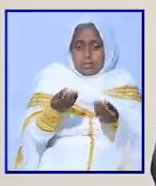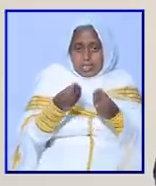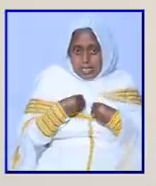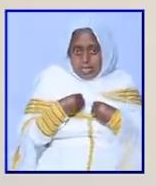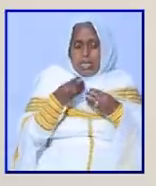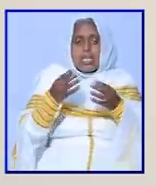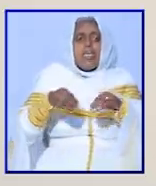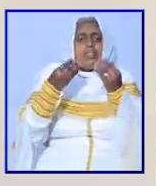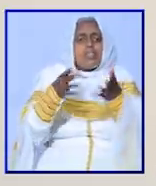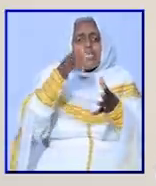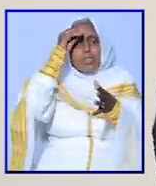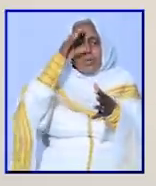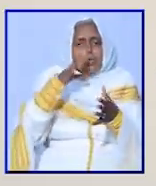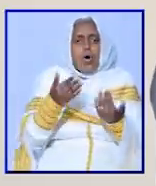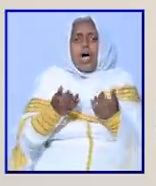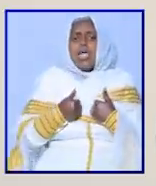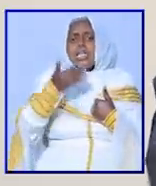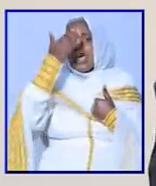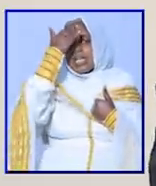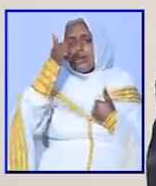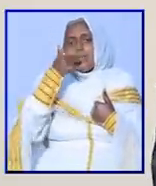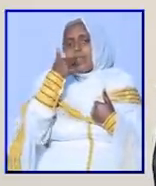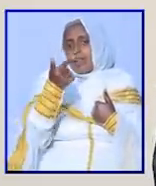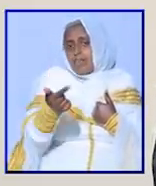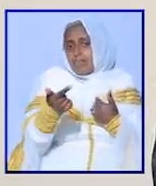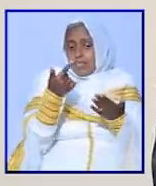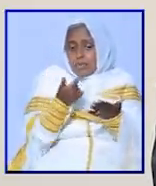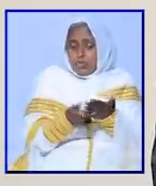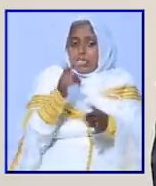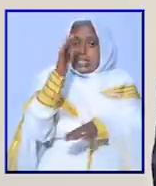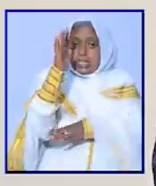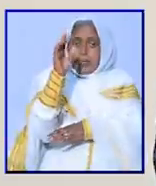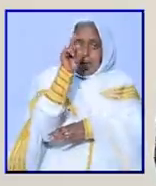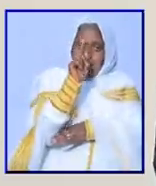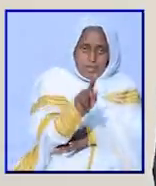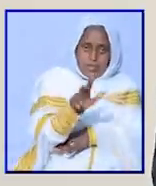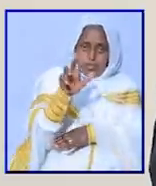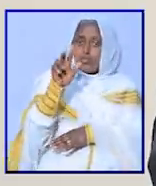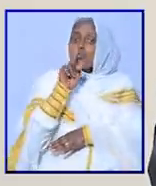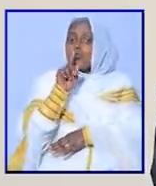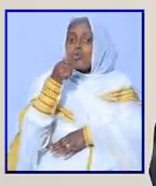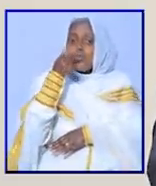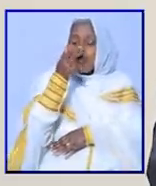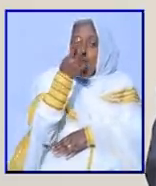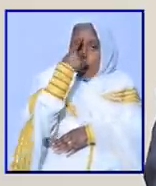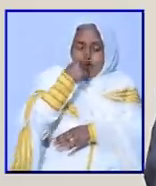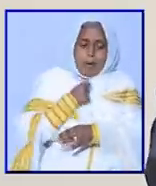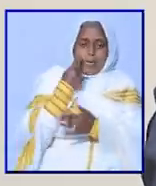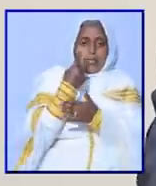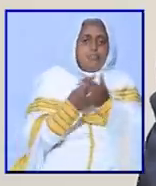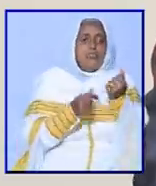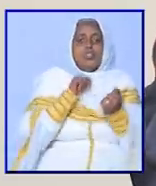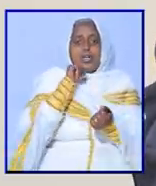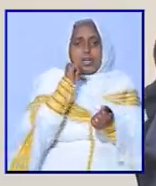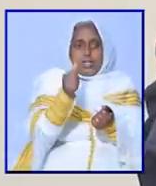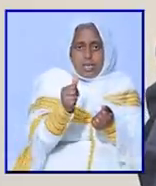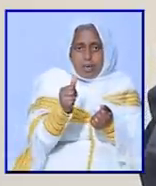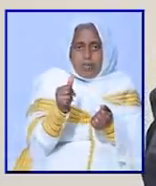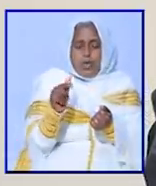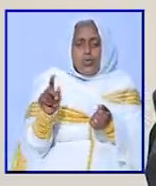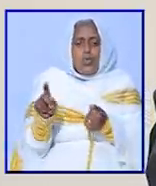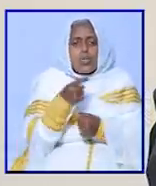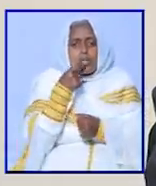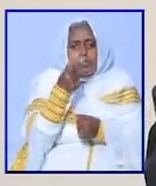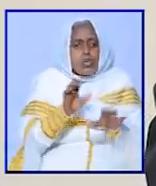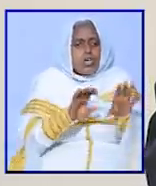ይላል። ሁላችን ከተሰጠንም የተሰጠው ሰው አለ። ለምን አለ? አሁን እግዚአብሔር አንድም ሶስትም ነው ብሎ ማመንን ብቻ